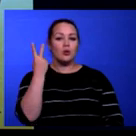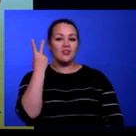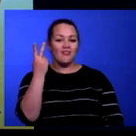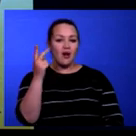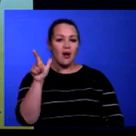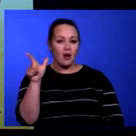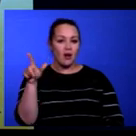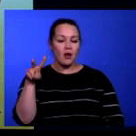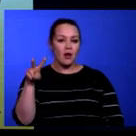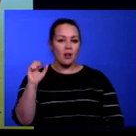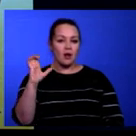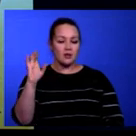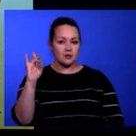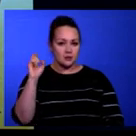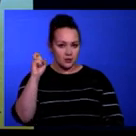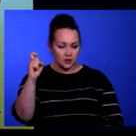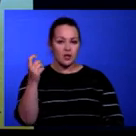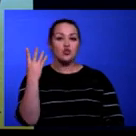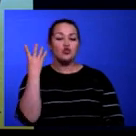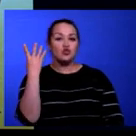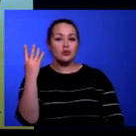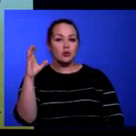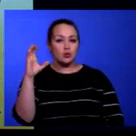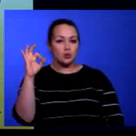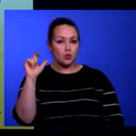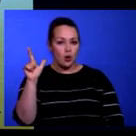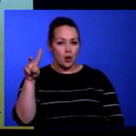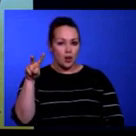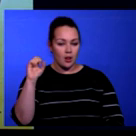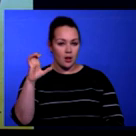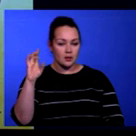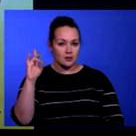гласных 4 согласных